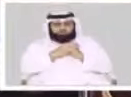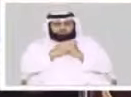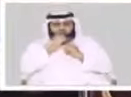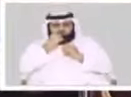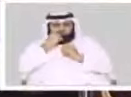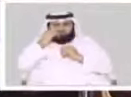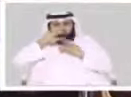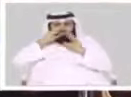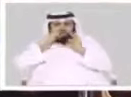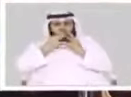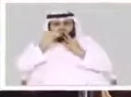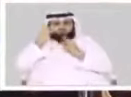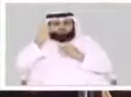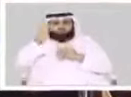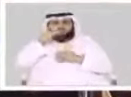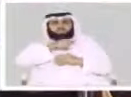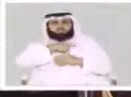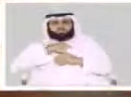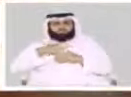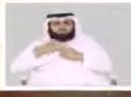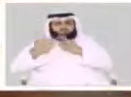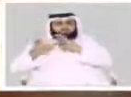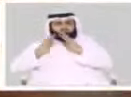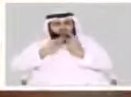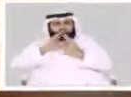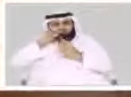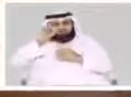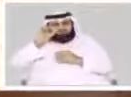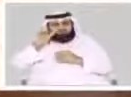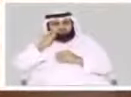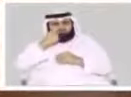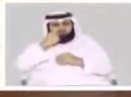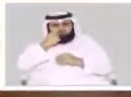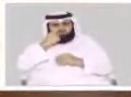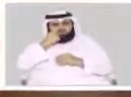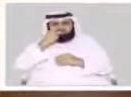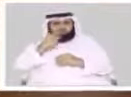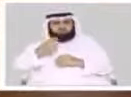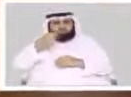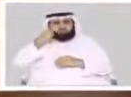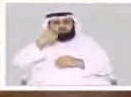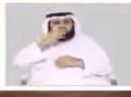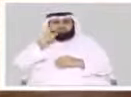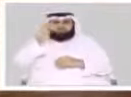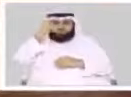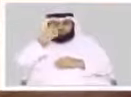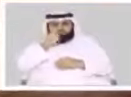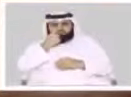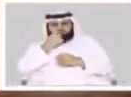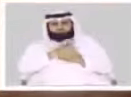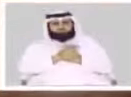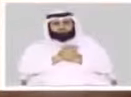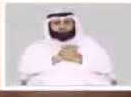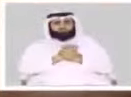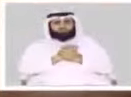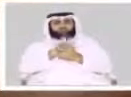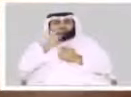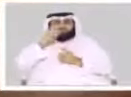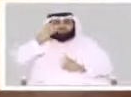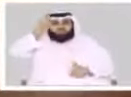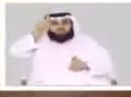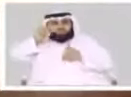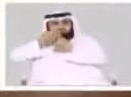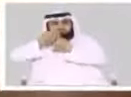بالألوهية، بأسمائه وصفاته، بالطاعة له سبحانه وتعالى، بعدم الشرك